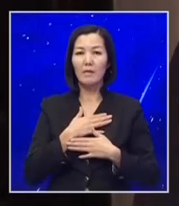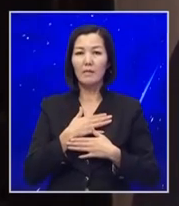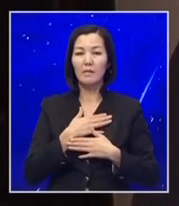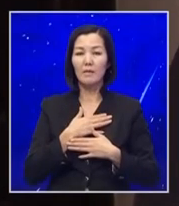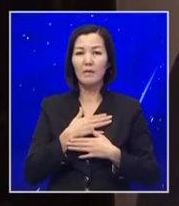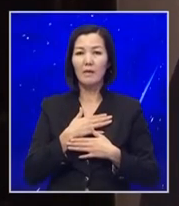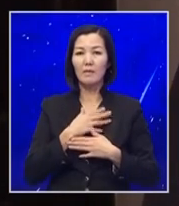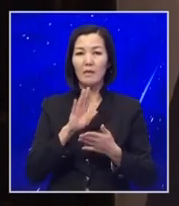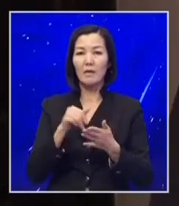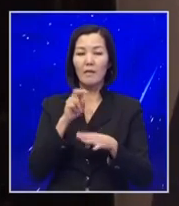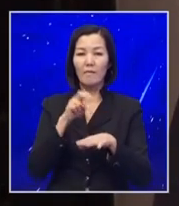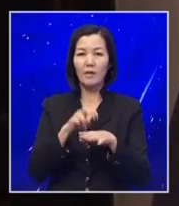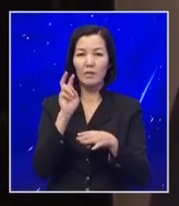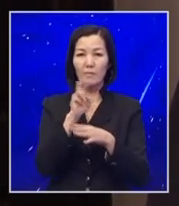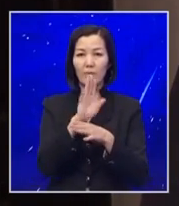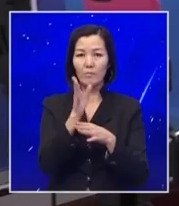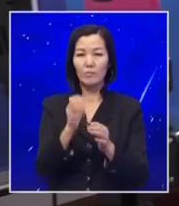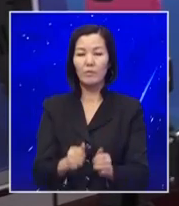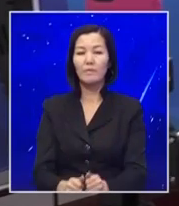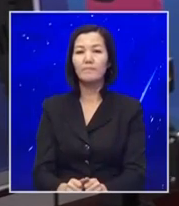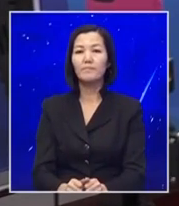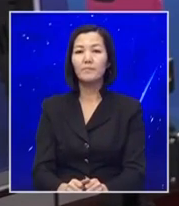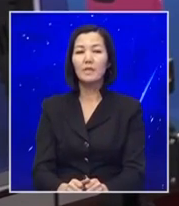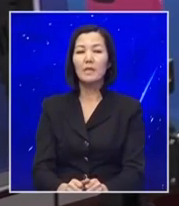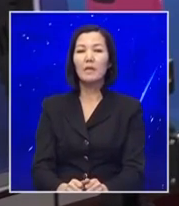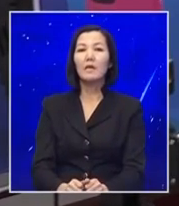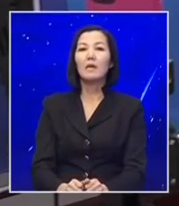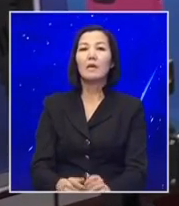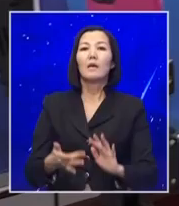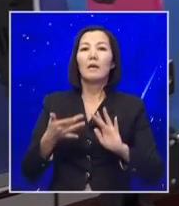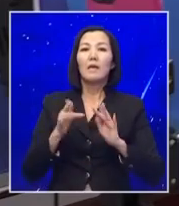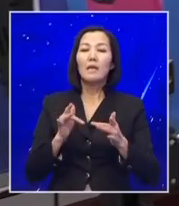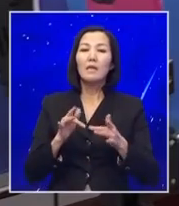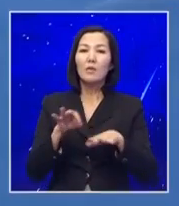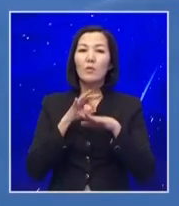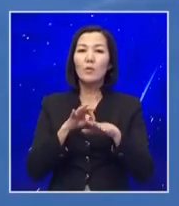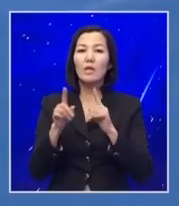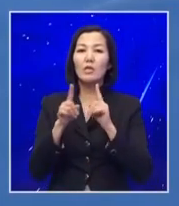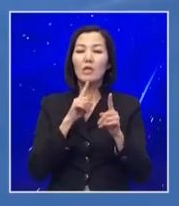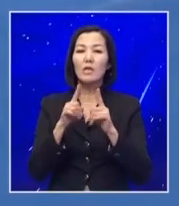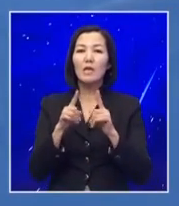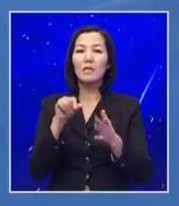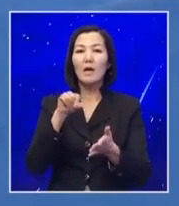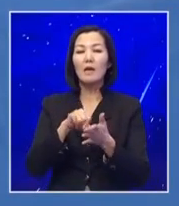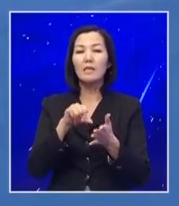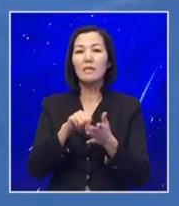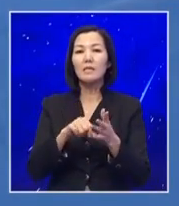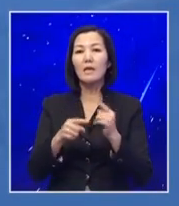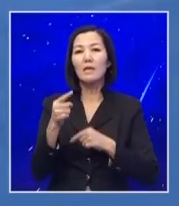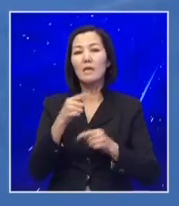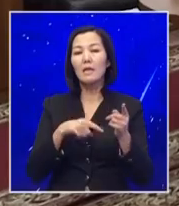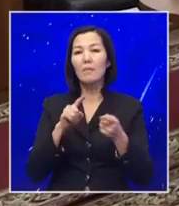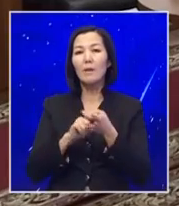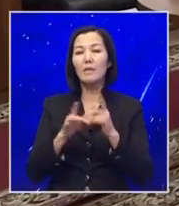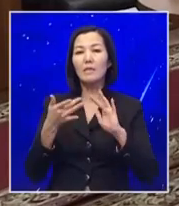ауданның главврачы, сол кісіге енді бұйырса барамын. Ерекше форматта өткен есеп беру жиынында тұрғындар онлайн қатысты, бірақ кері байланыс